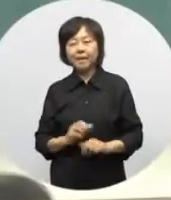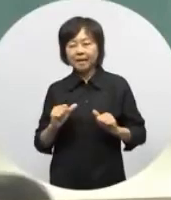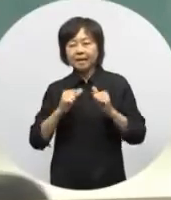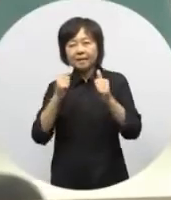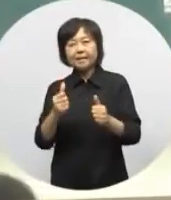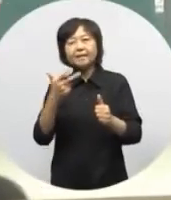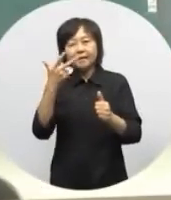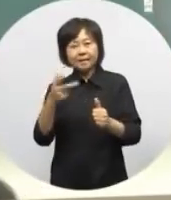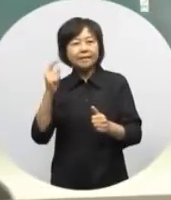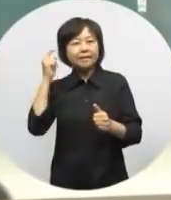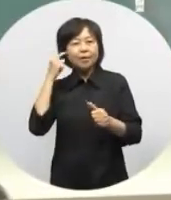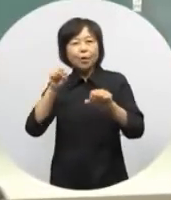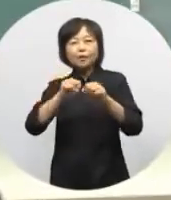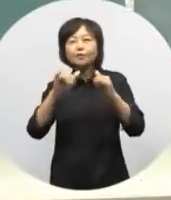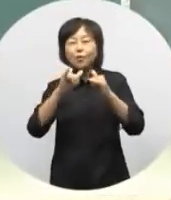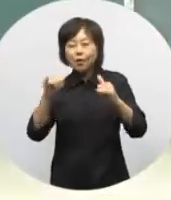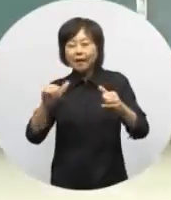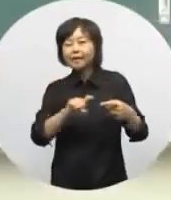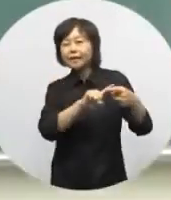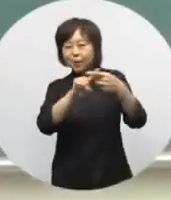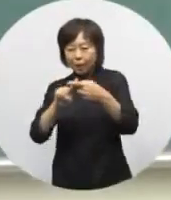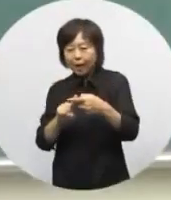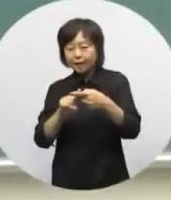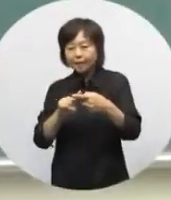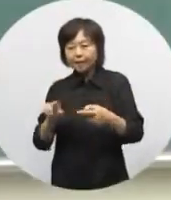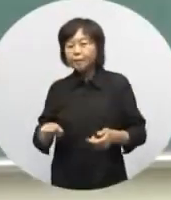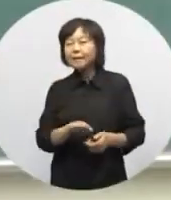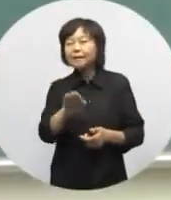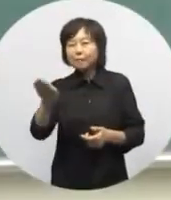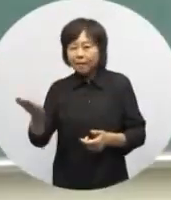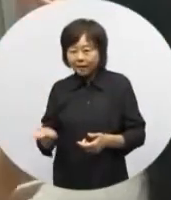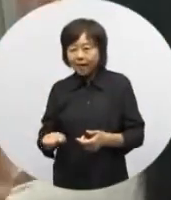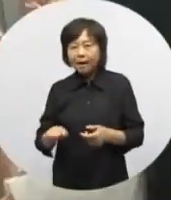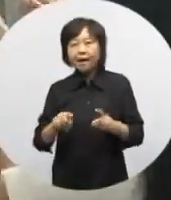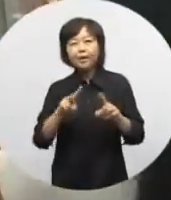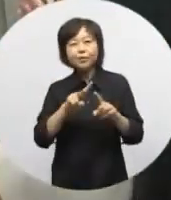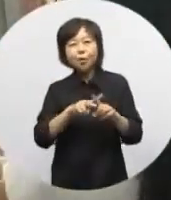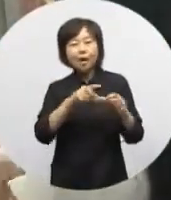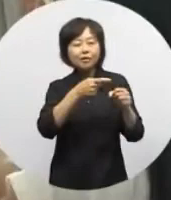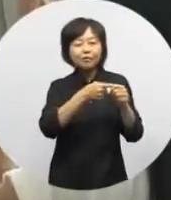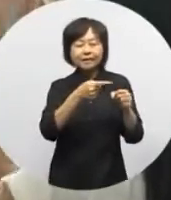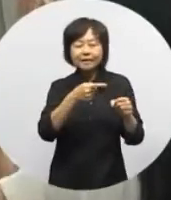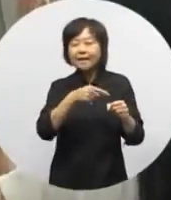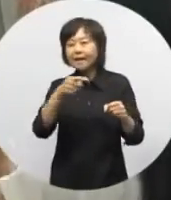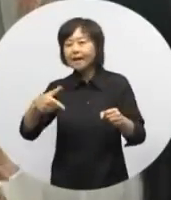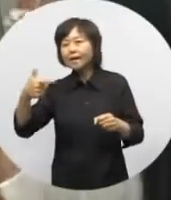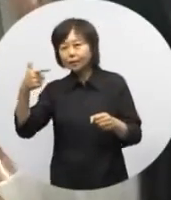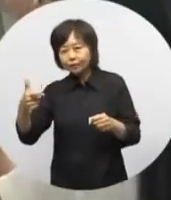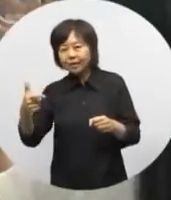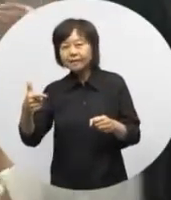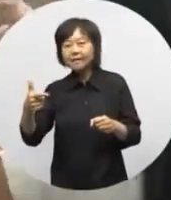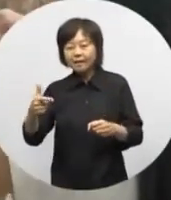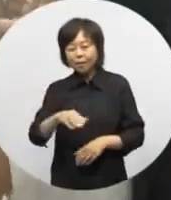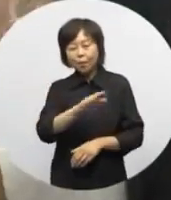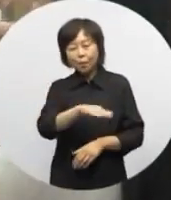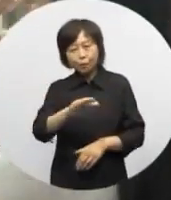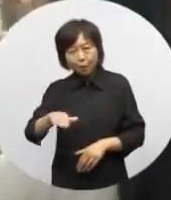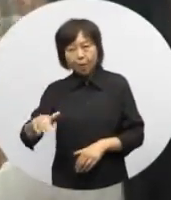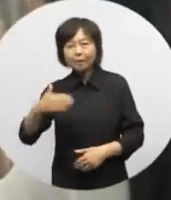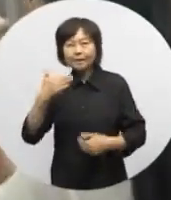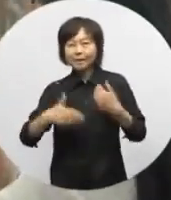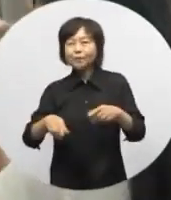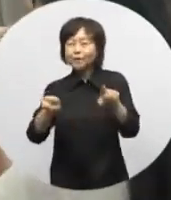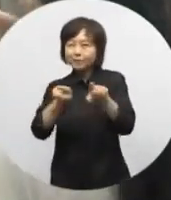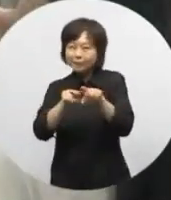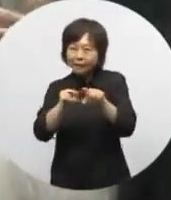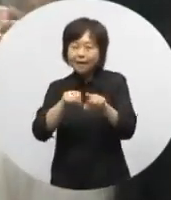茅ヶ崎市聴覚障害者協会の皆さんが小学1年生から6年生の子どもたちに楽し